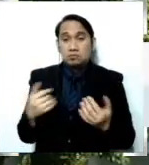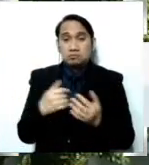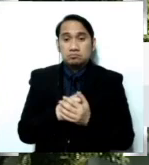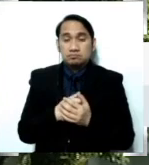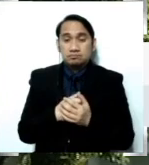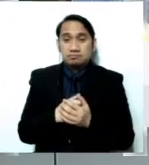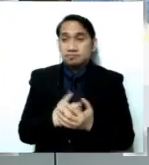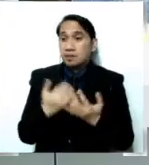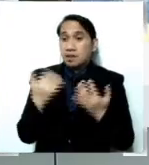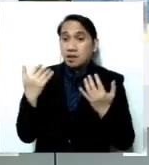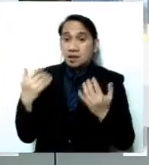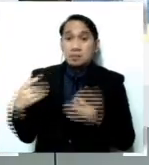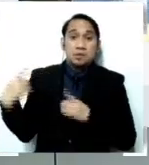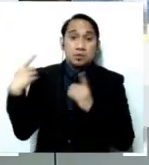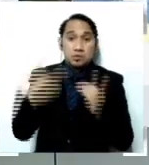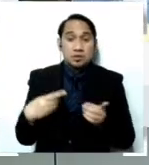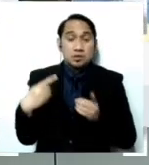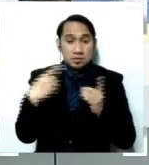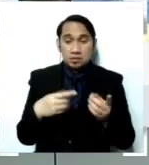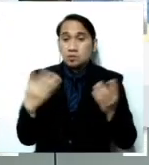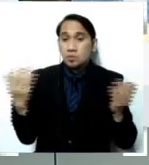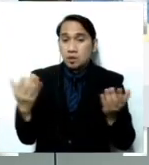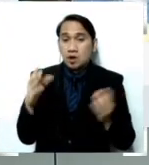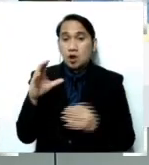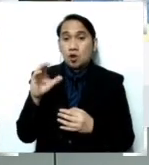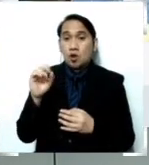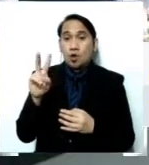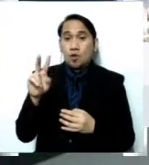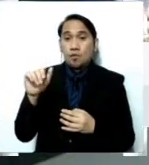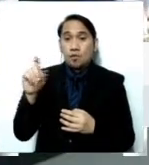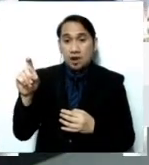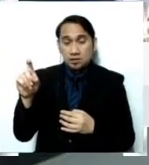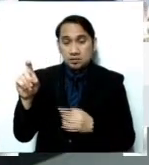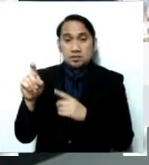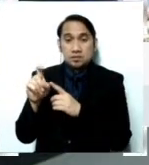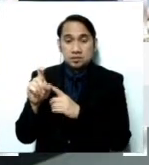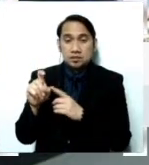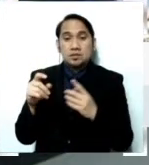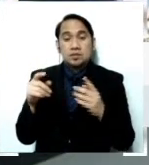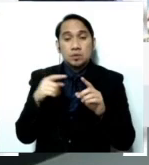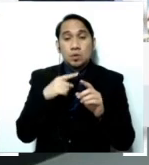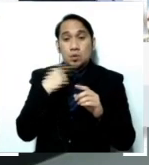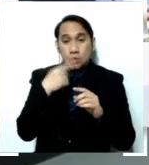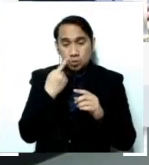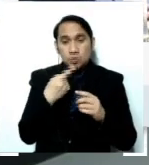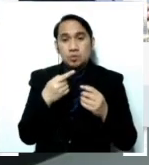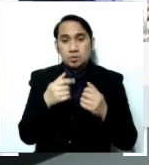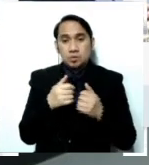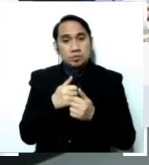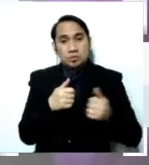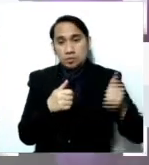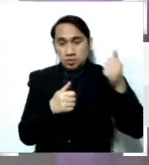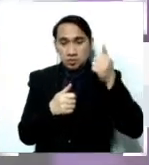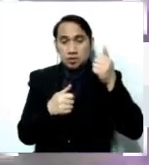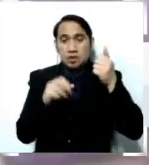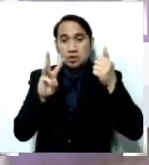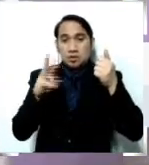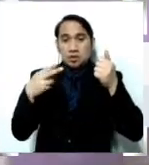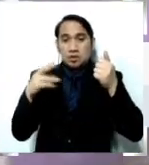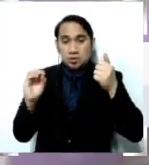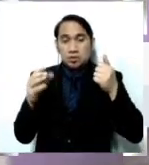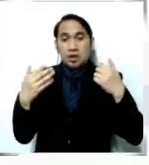ng bakuna ang COVAX facility sa pamumuno ng World Health Organization at may ambag mula sa iba't ibang bansa